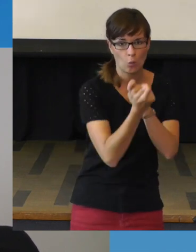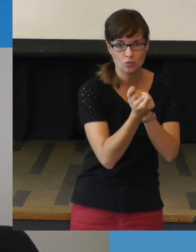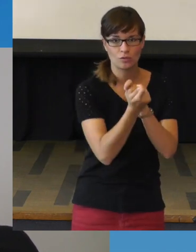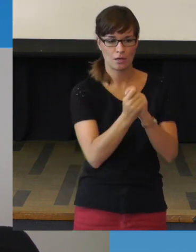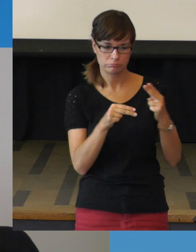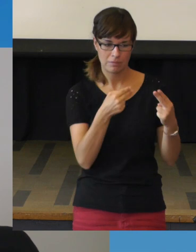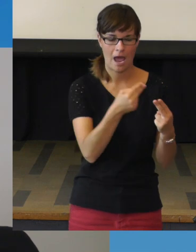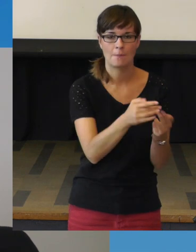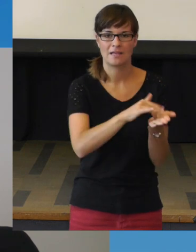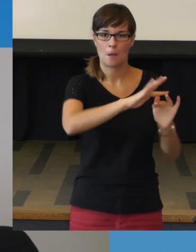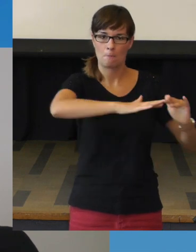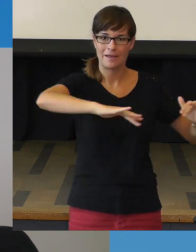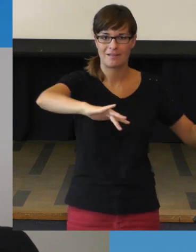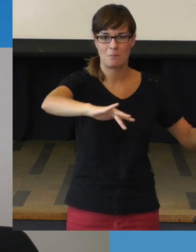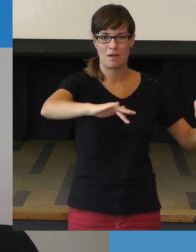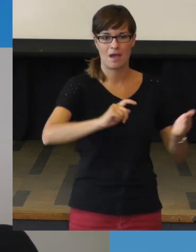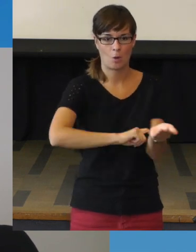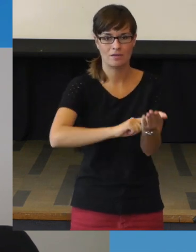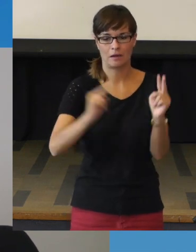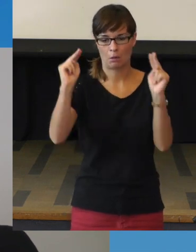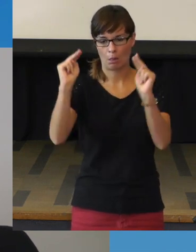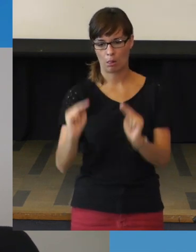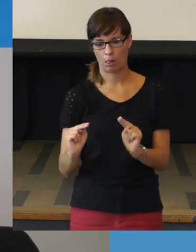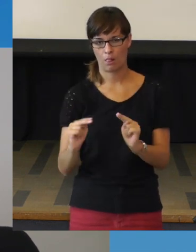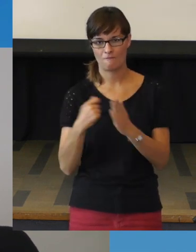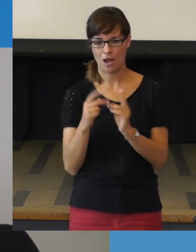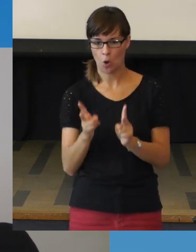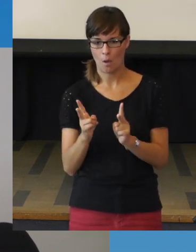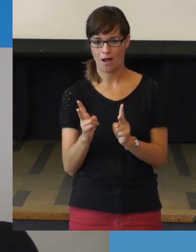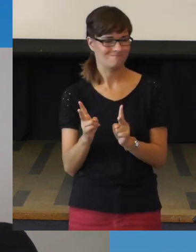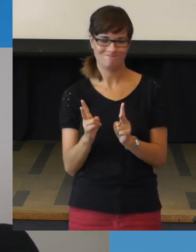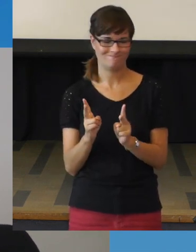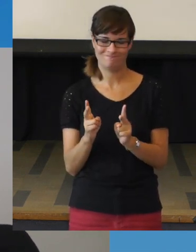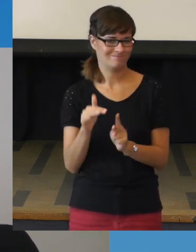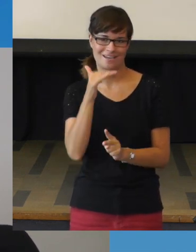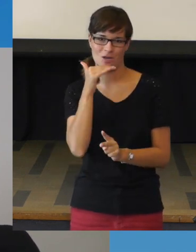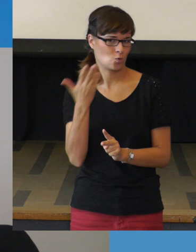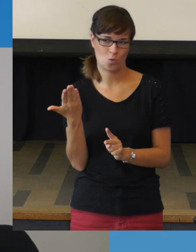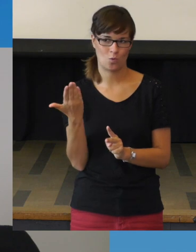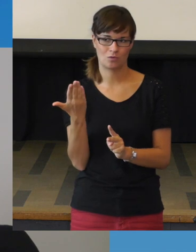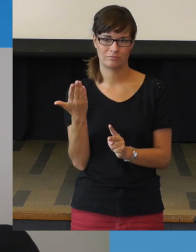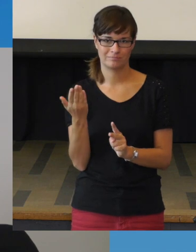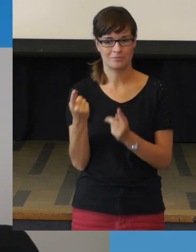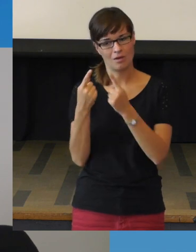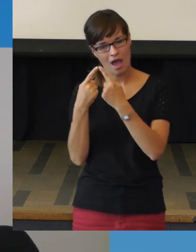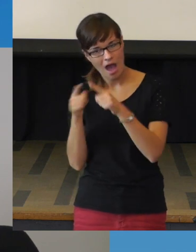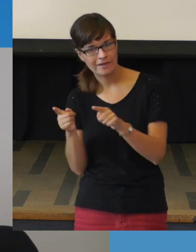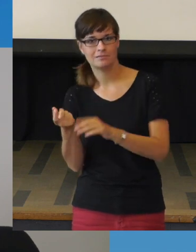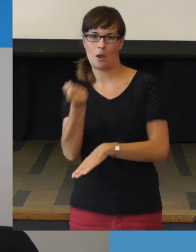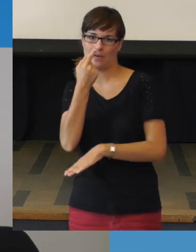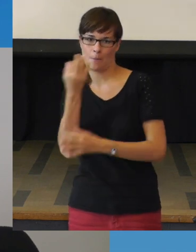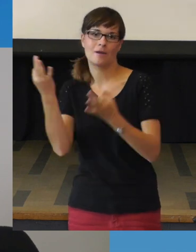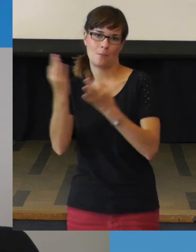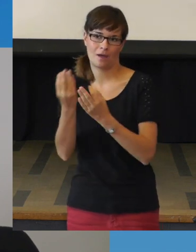Ernährung reduzieren können, sodass sie in einem Bereich sind, wo sie akzeptabel sind, sondern da werden dann auch in den meisten Fällen